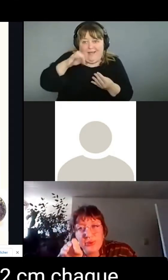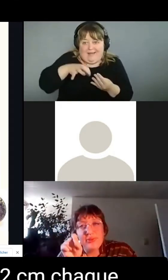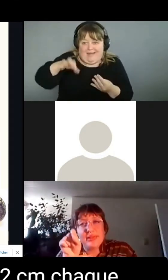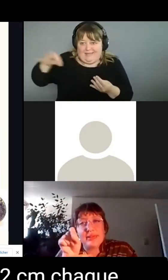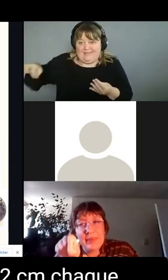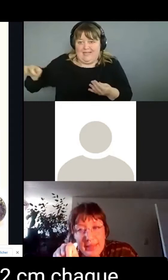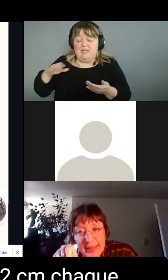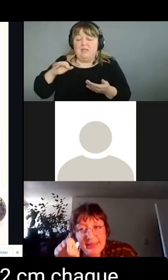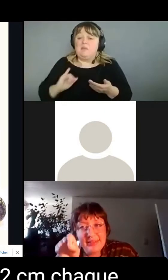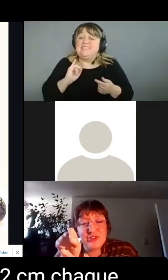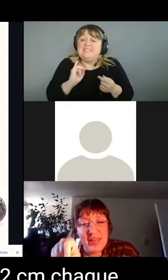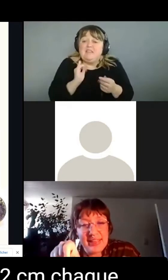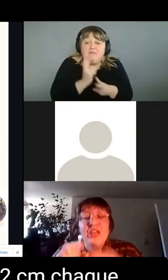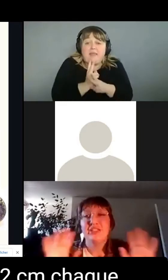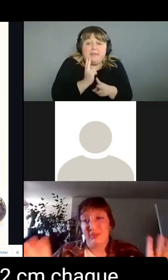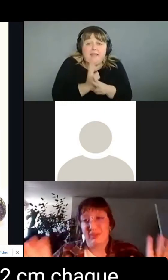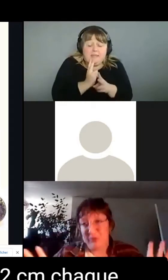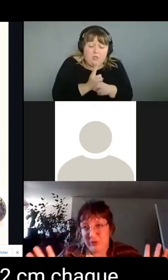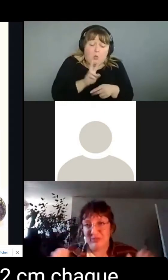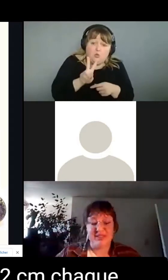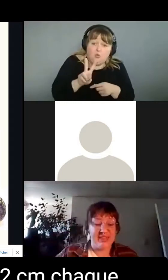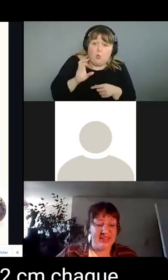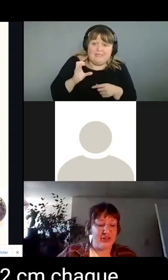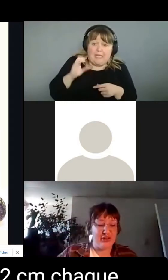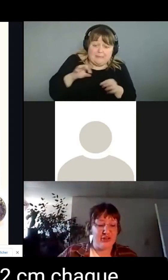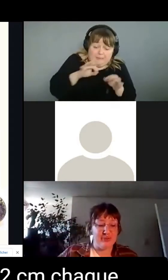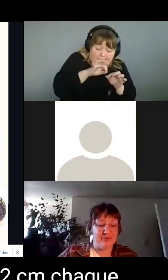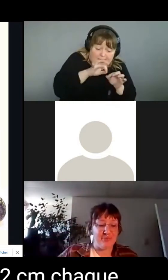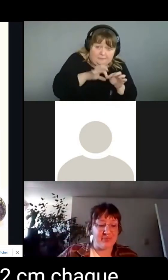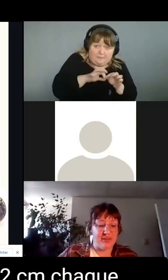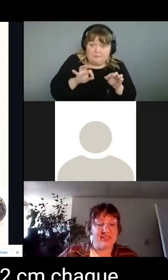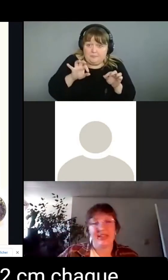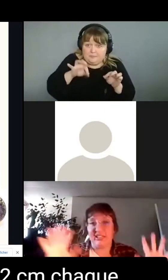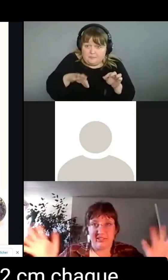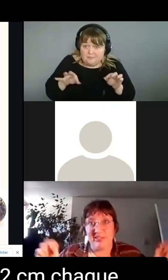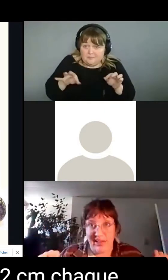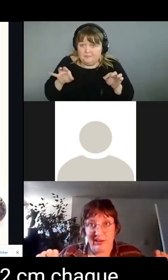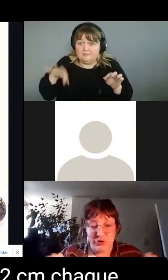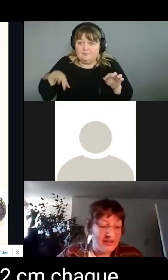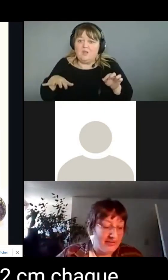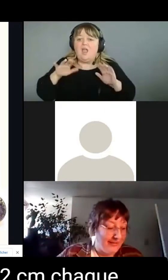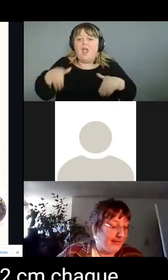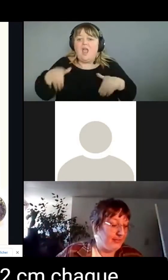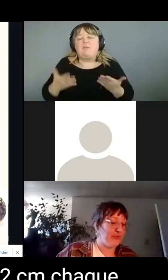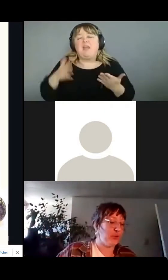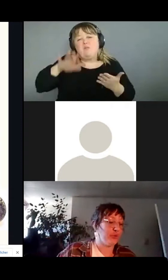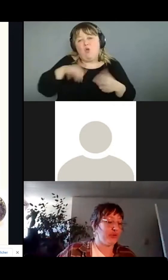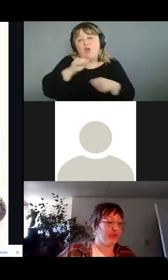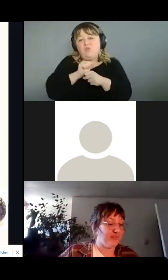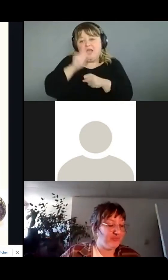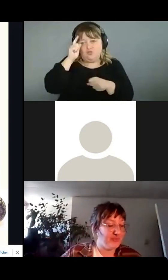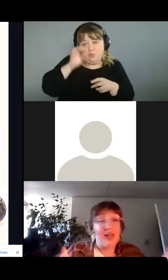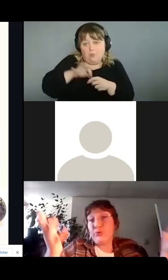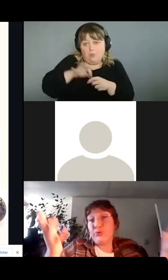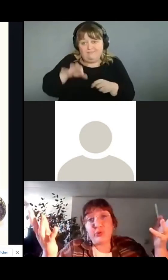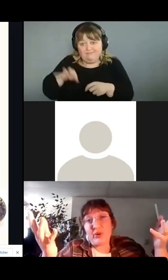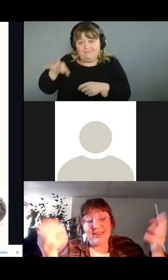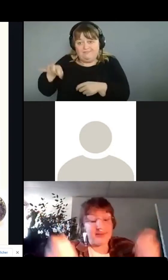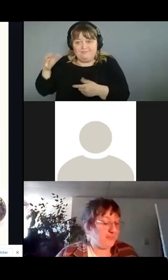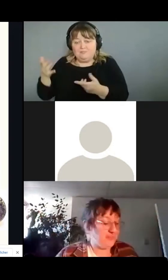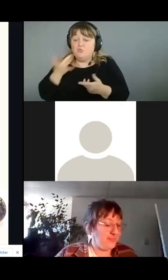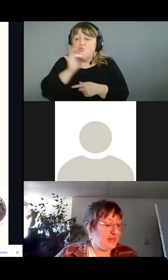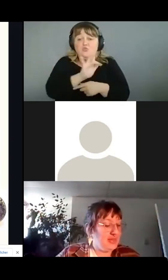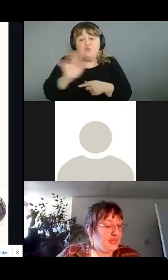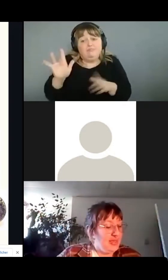2 cm chaque, ça va vous limiter de l'éclaircissage à faire. Donc, à vous de